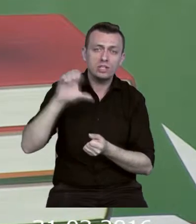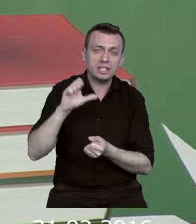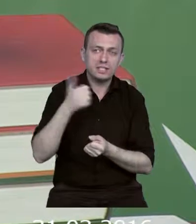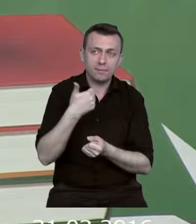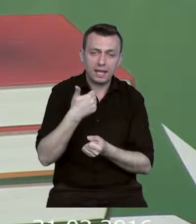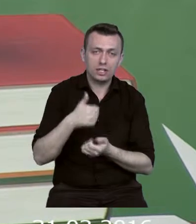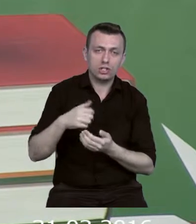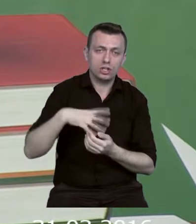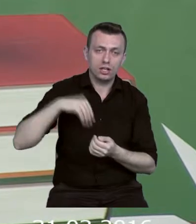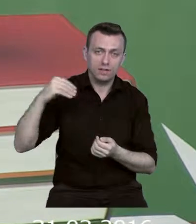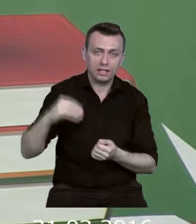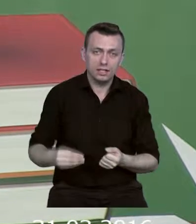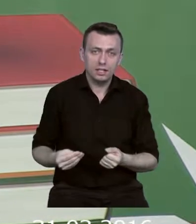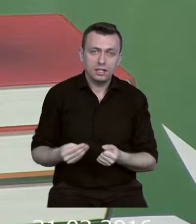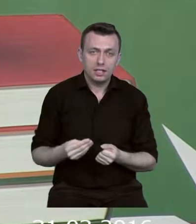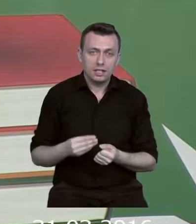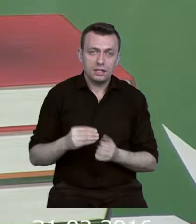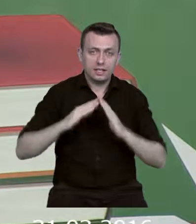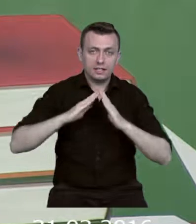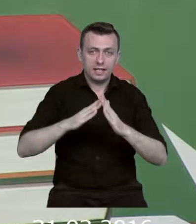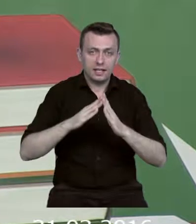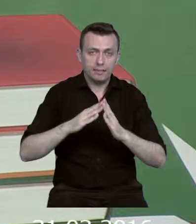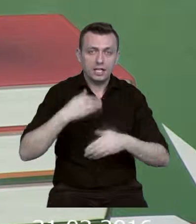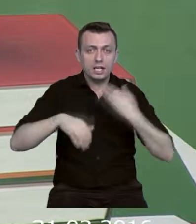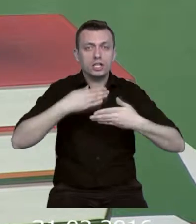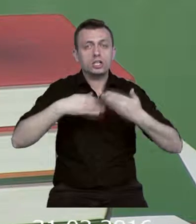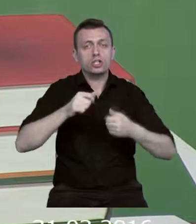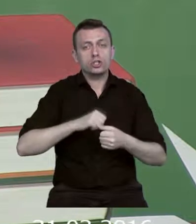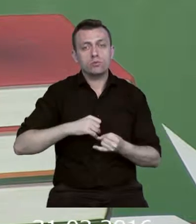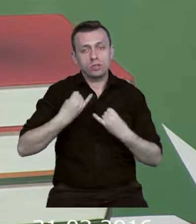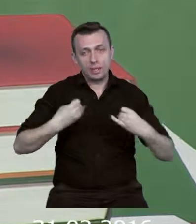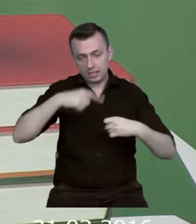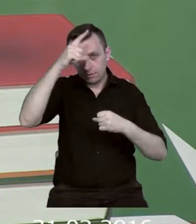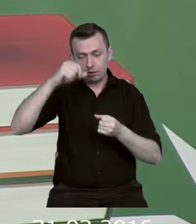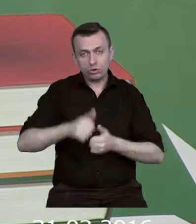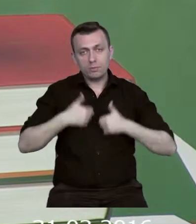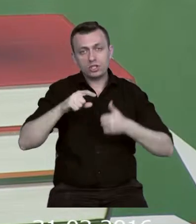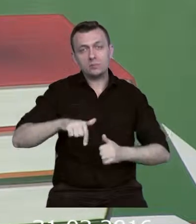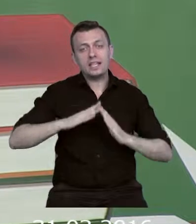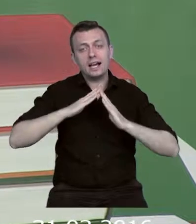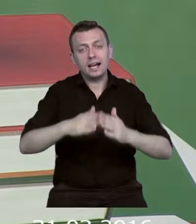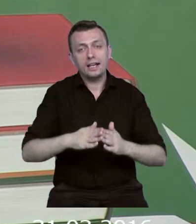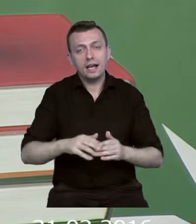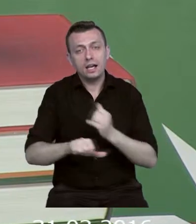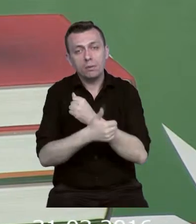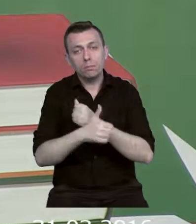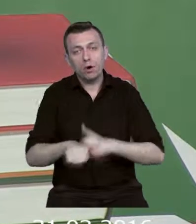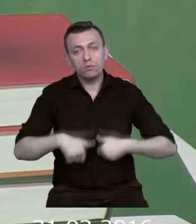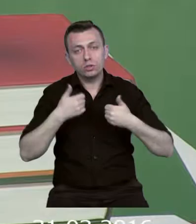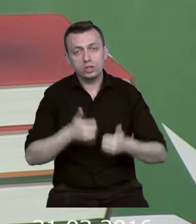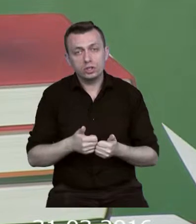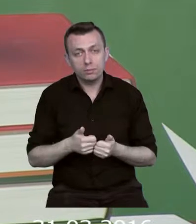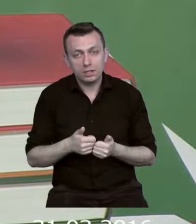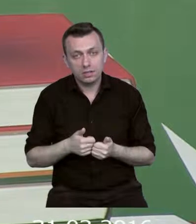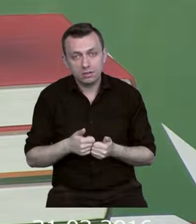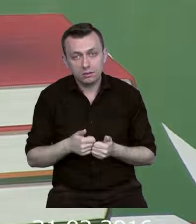wieku. Życzę sobie i naszemu środowisku, aby ta hala przyczyniła się do rozwoju kultury fizycznej